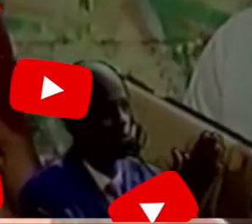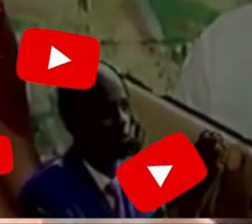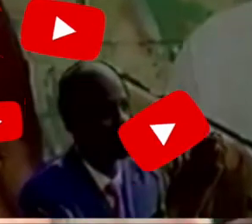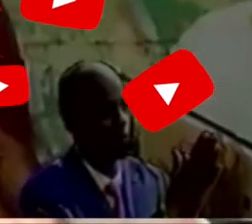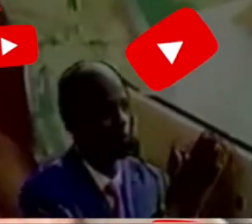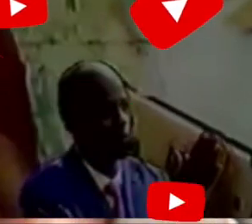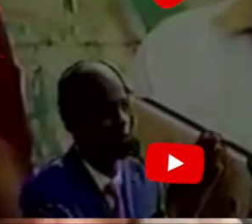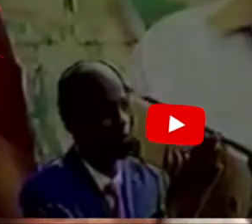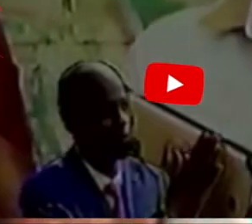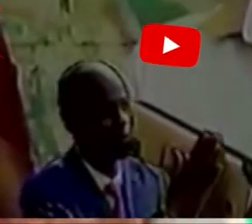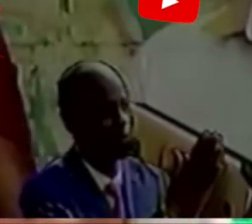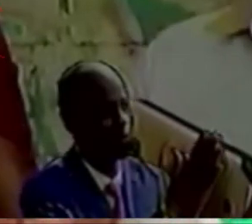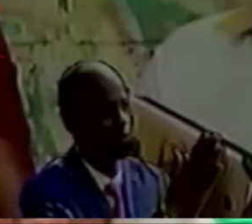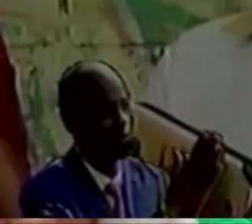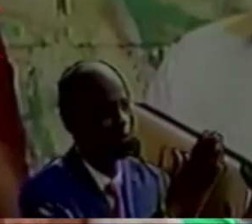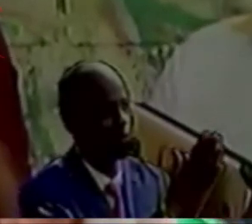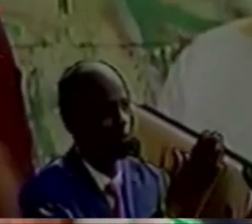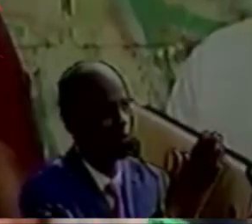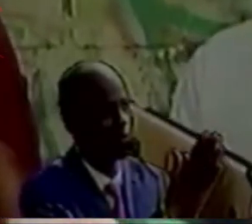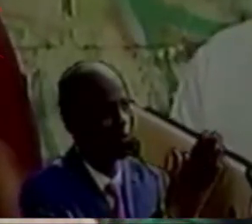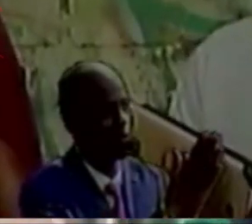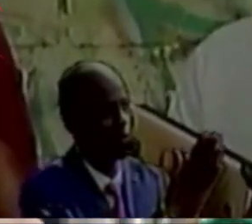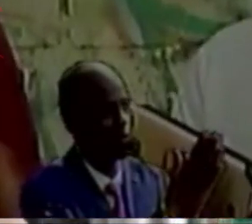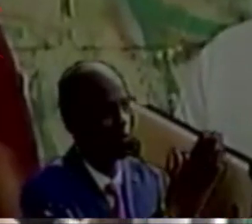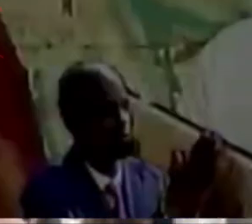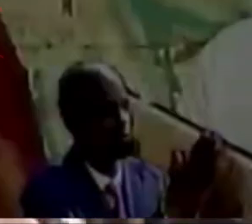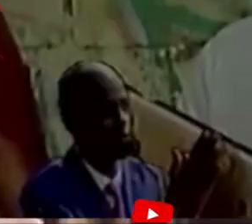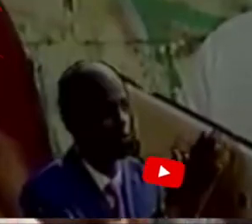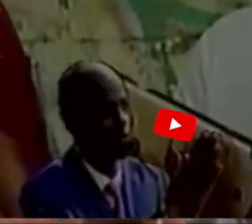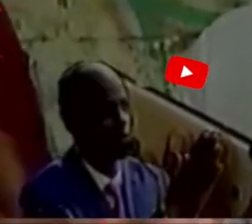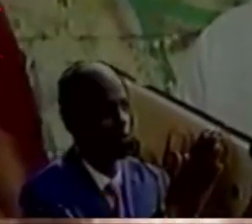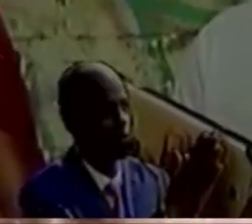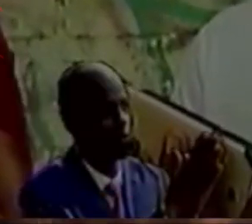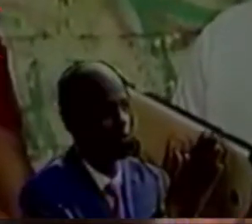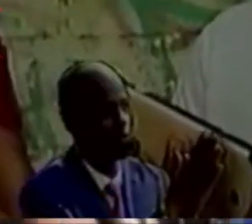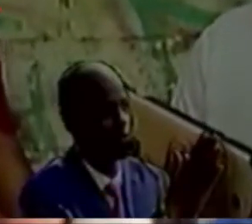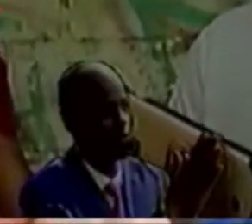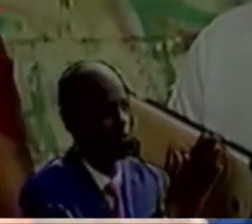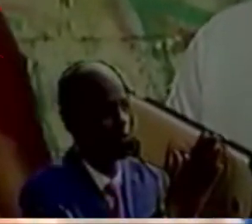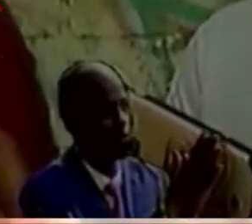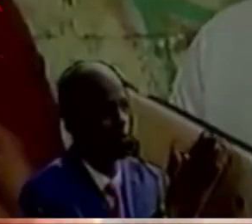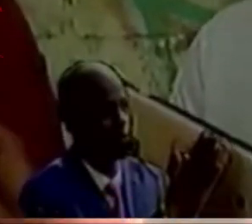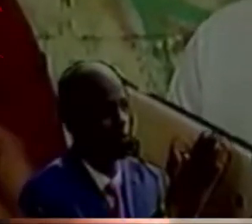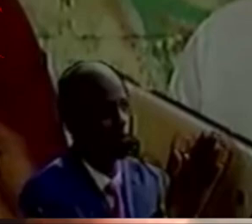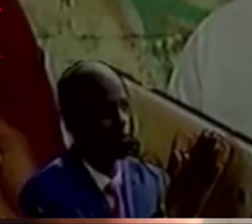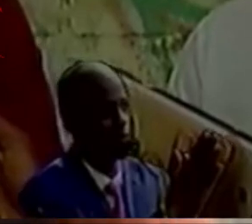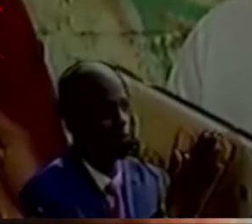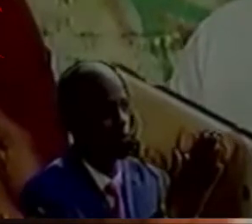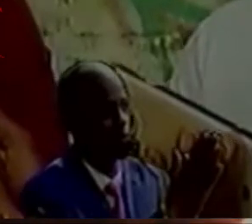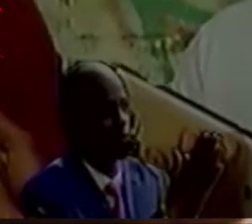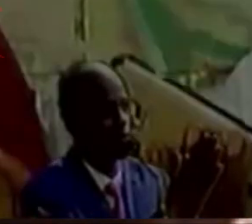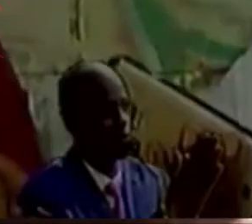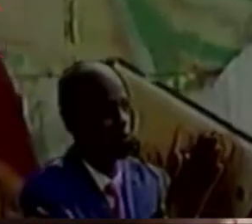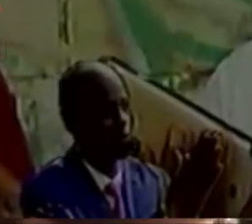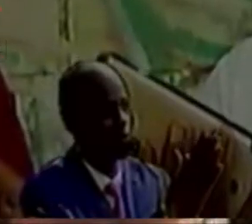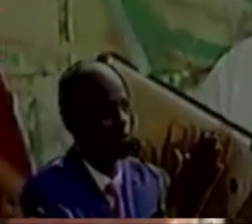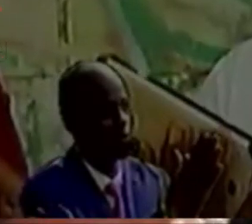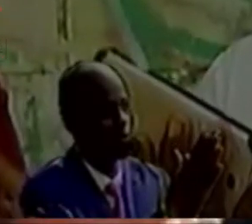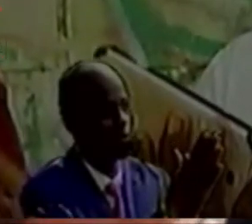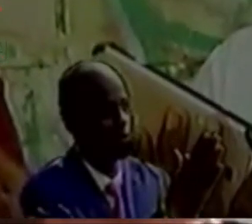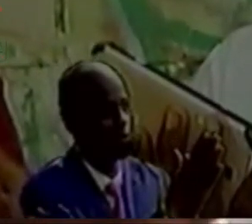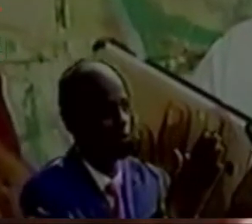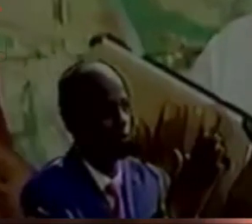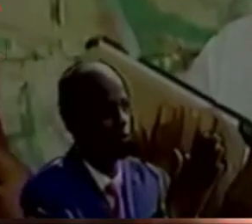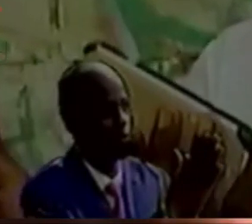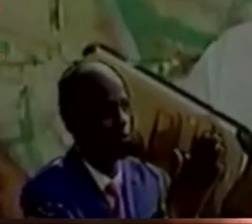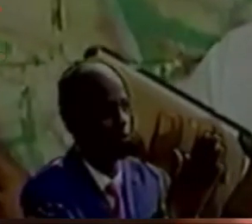la 2h30, 3h. Et bien c'est ça. Et pour raison ça que nous pouvons commencer, et c'est en préparation à faire pour nous commencer le programme là. Nous avons au moins 15